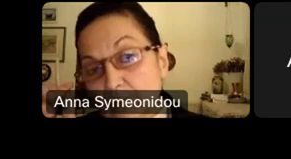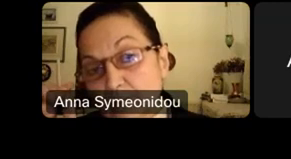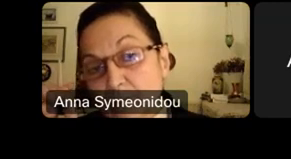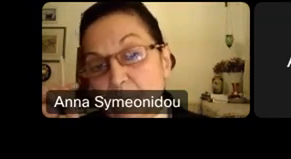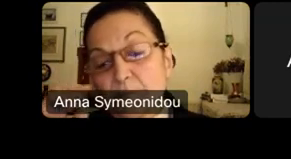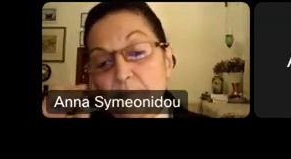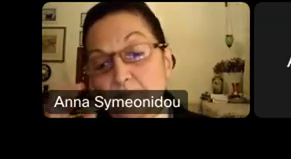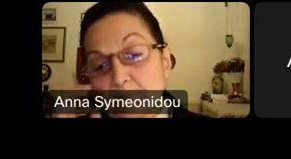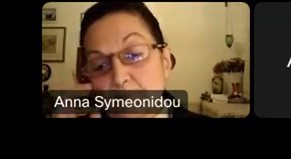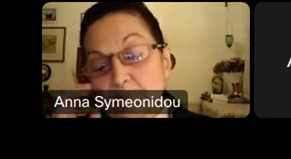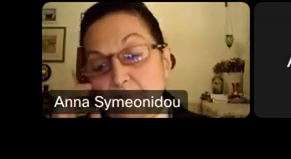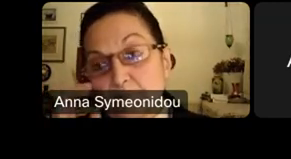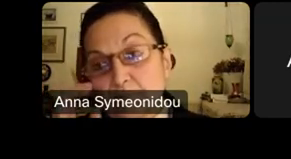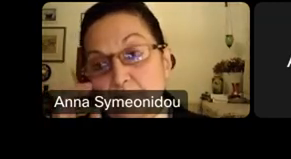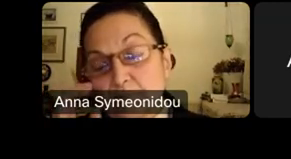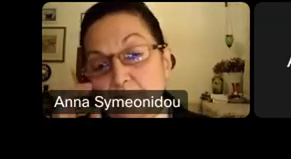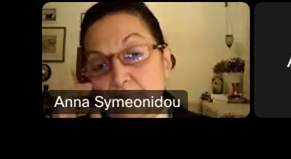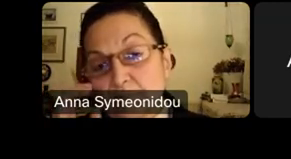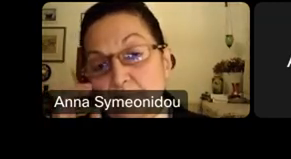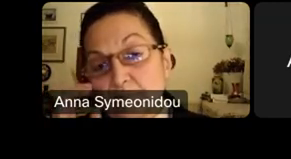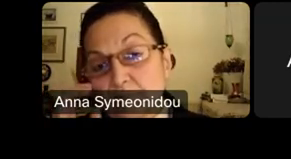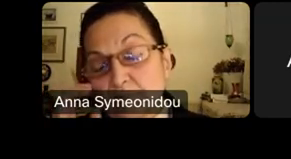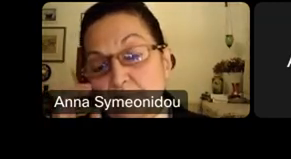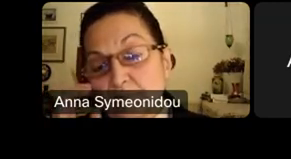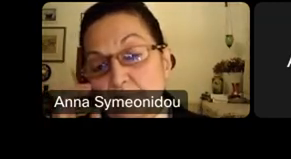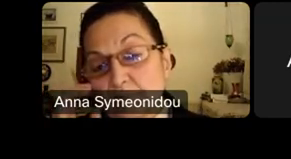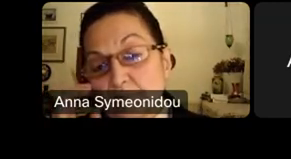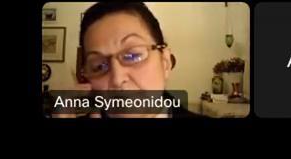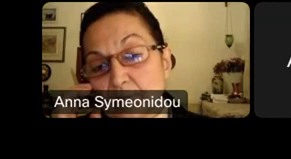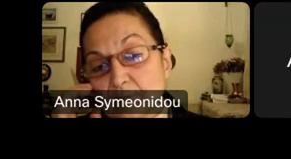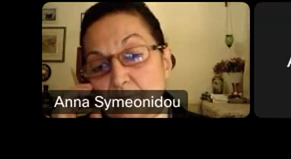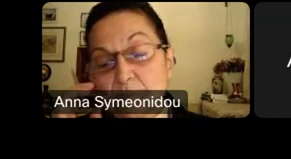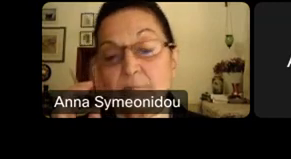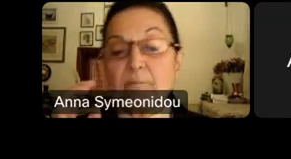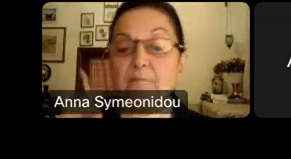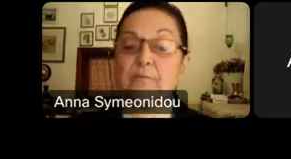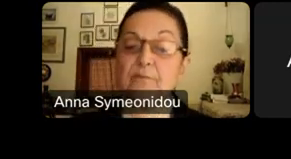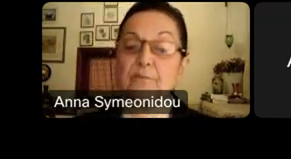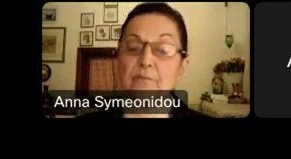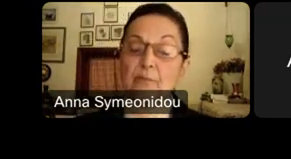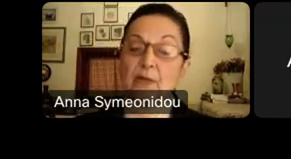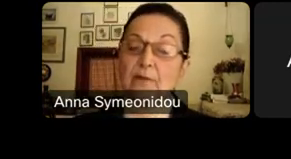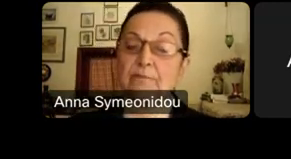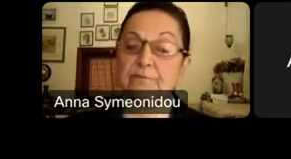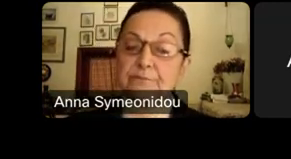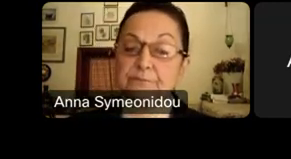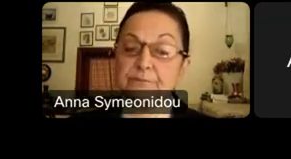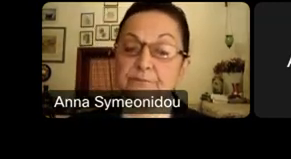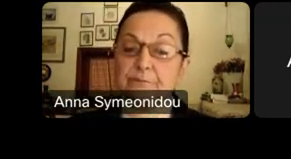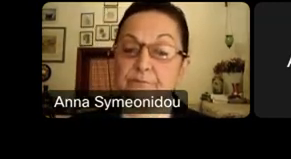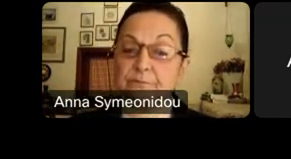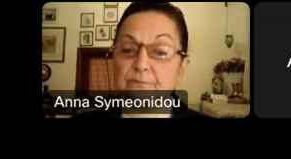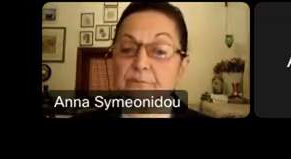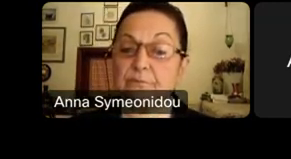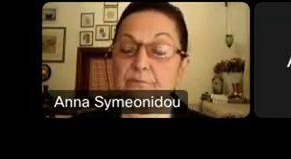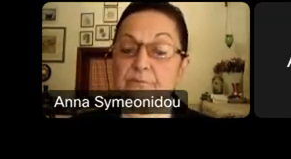πραγματικότητα και ως εκ τούτου μπορεί να συμβάλλει στην αποτελεσματική κοινωνική αλλαγή, μειώνοντας τα γλωσσικά